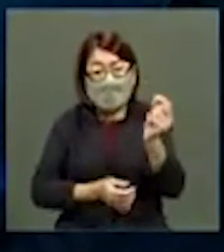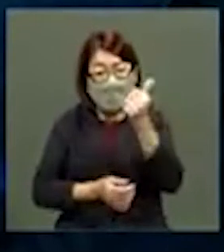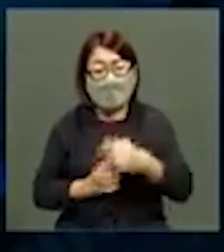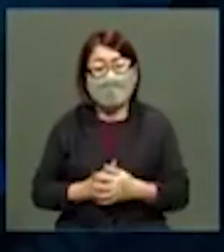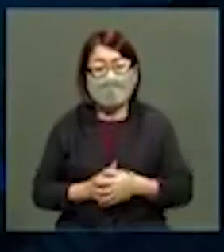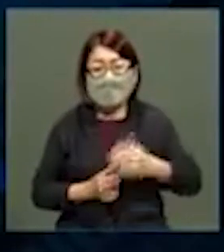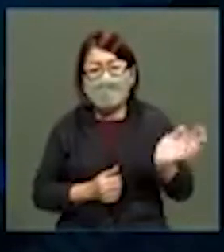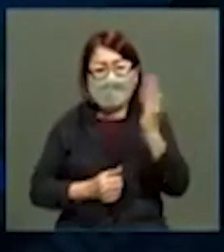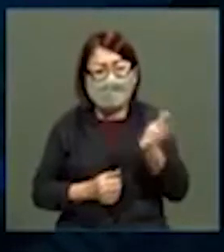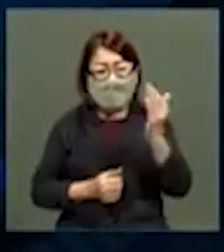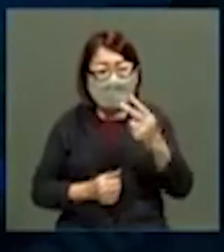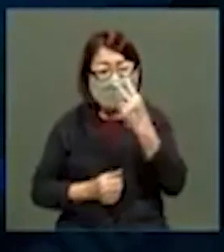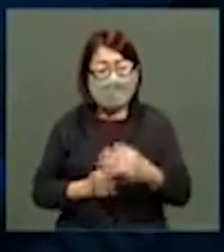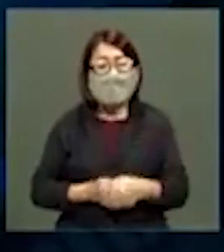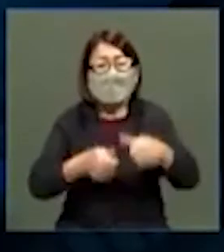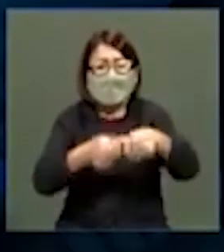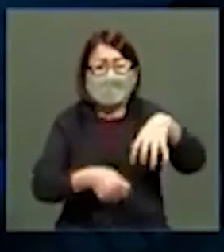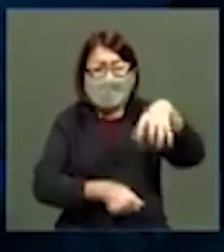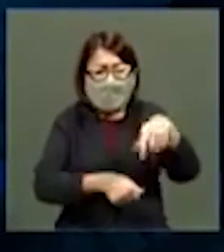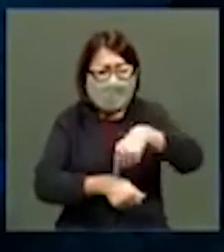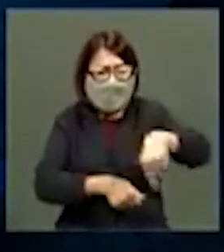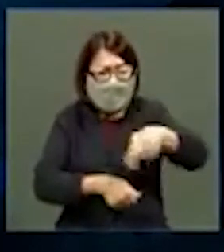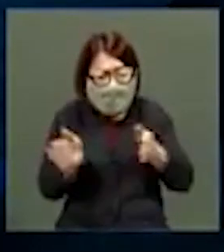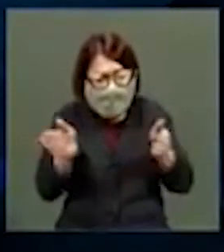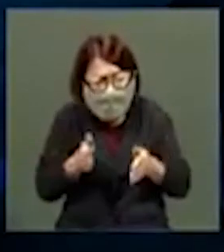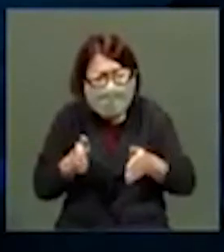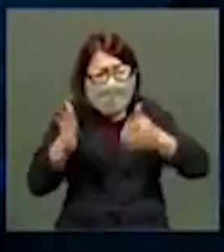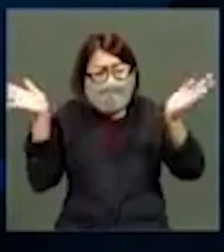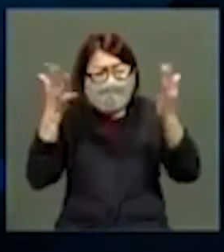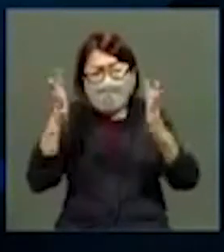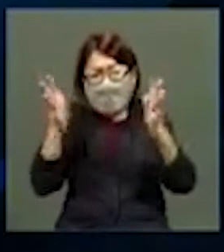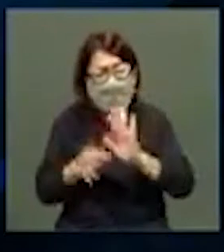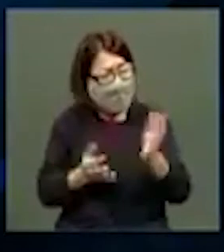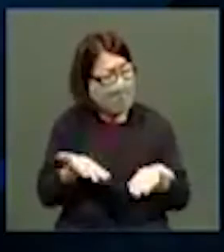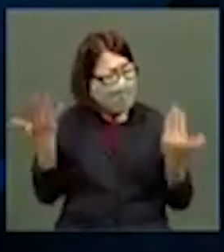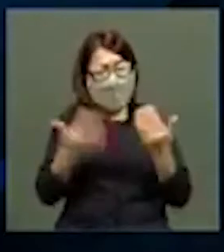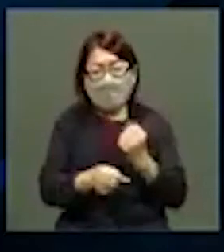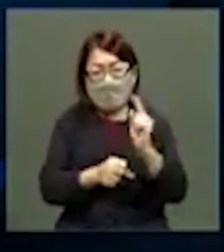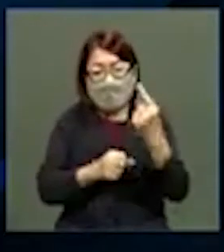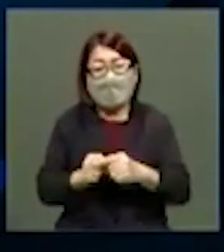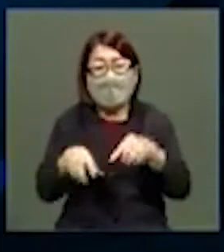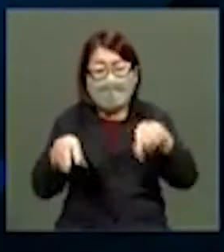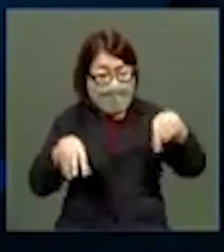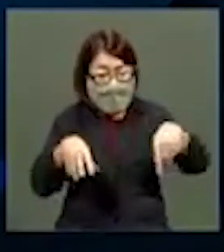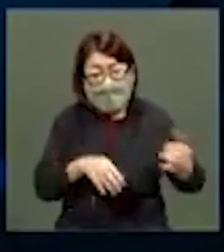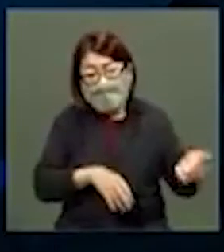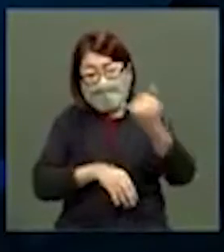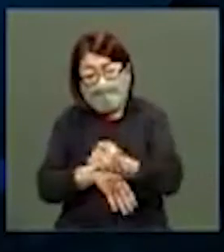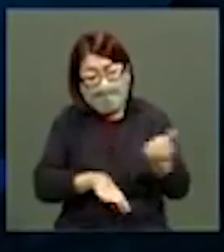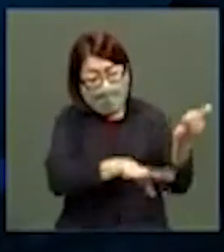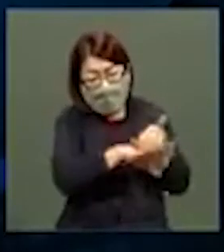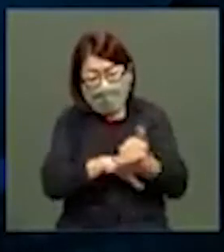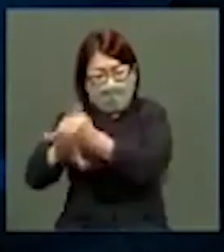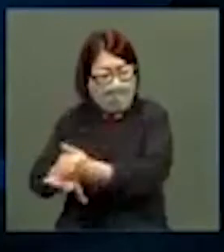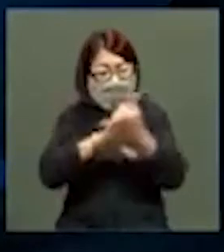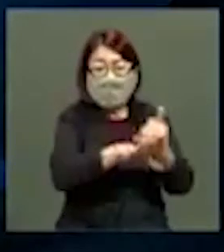ว์ออกไปแล้วกันนะครับจัดการในที่พักอาศัยสถานที่ทำงานก่อสร้างการเดินทางระหว่างที่พักกับที่ทำงานเพราะอย่างที่บอกมีนะครับเป็